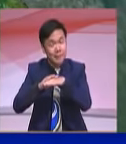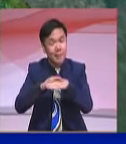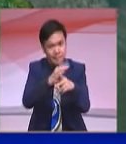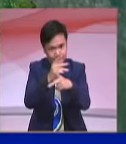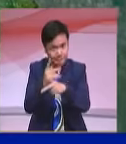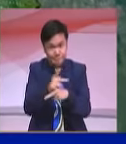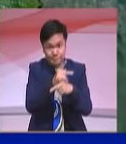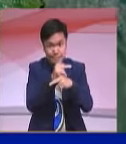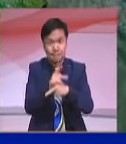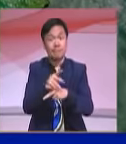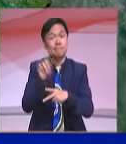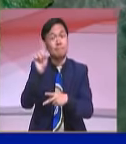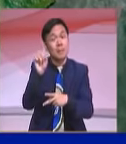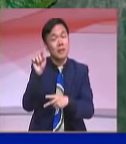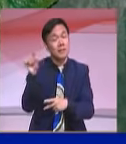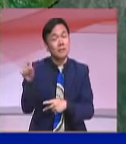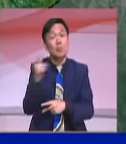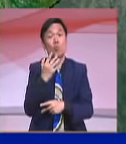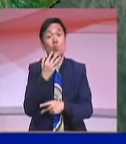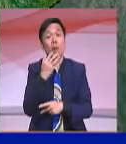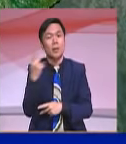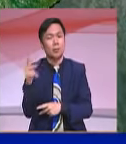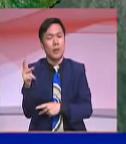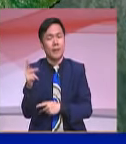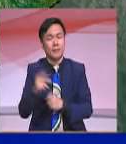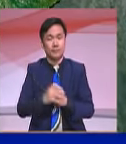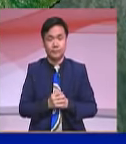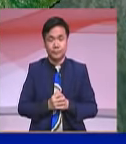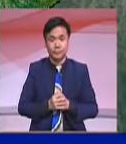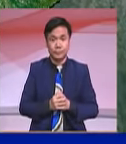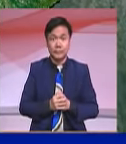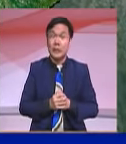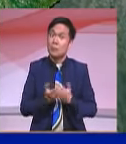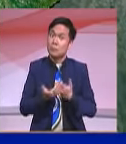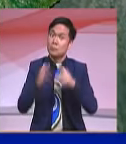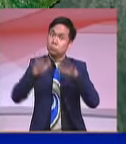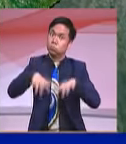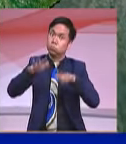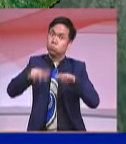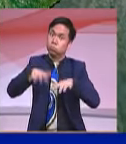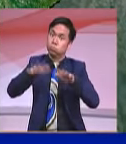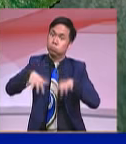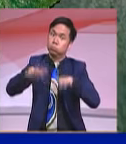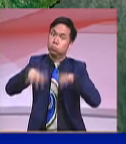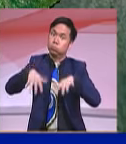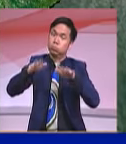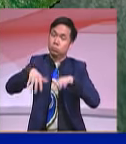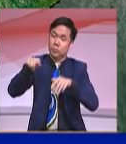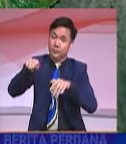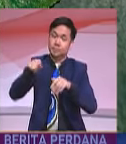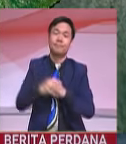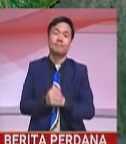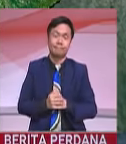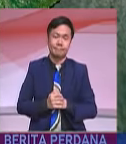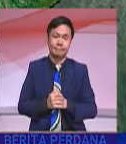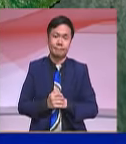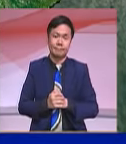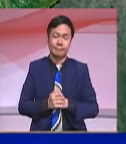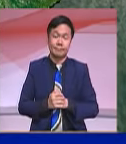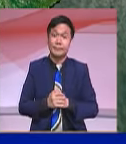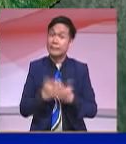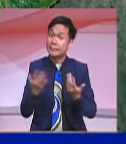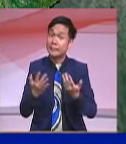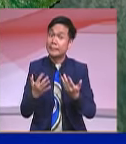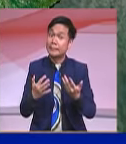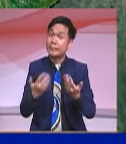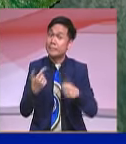waspada melibatkan bahagian-bahagian yang berwarna kuning, yang mana hujan lebat dijangka berlaku di kawasan-kawasan berkenaan